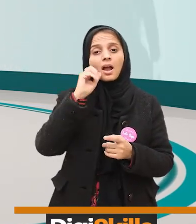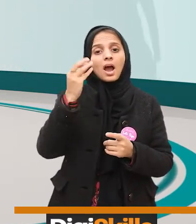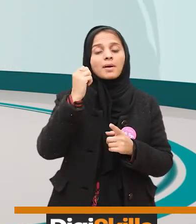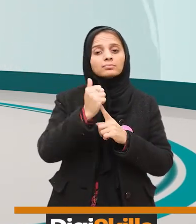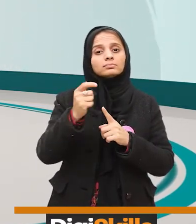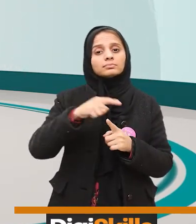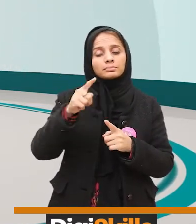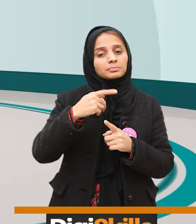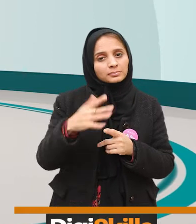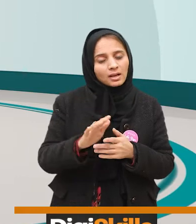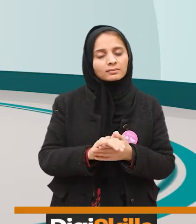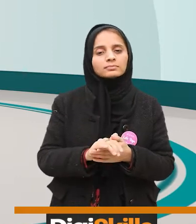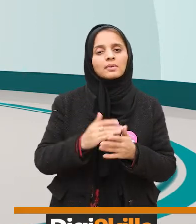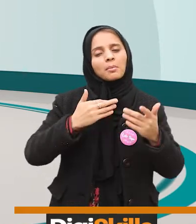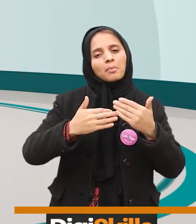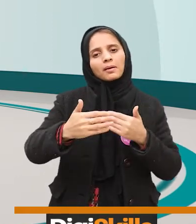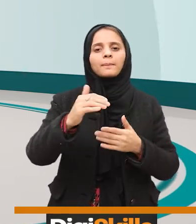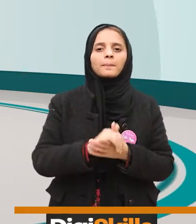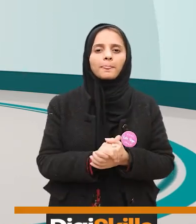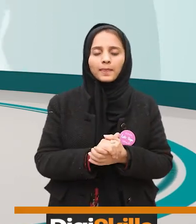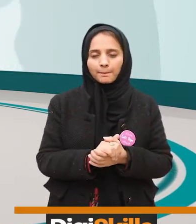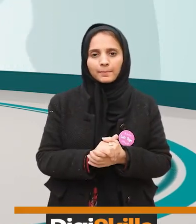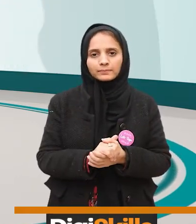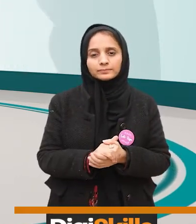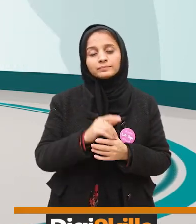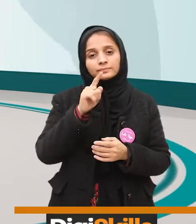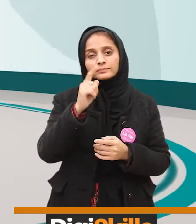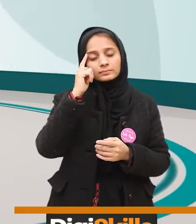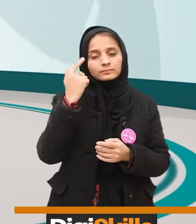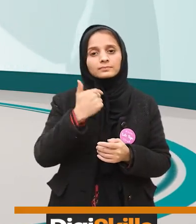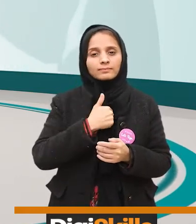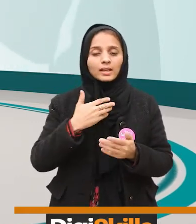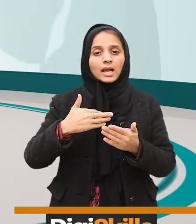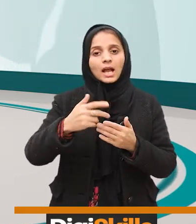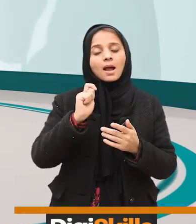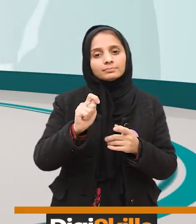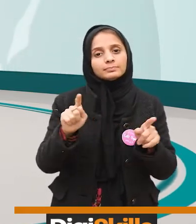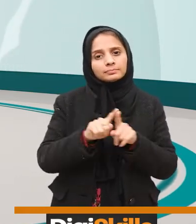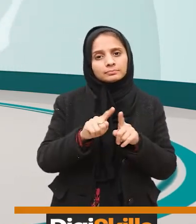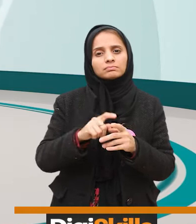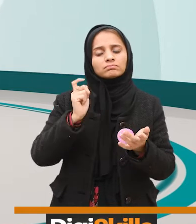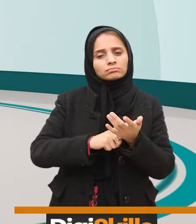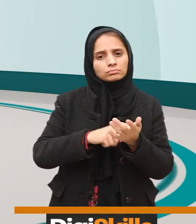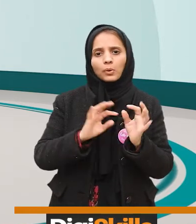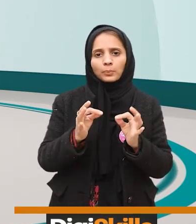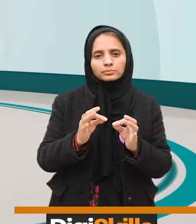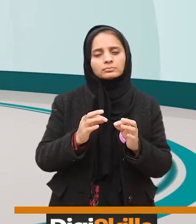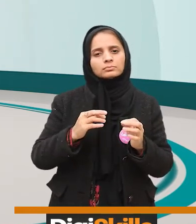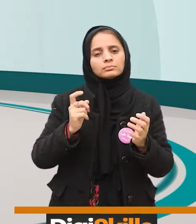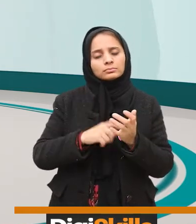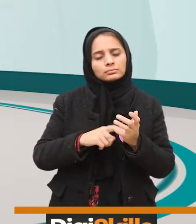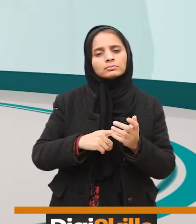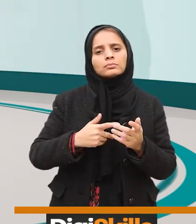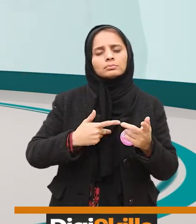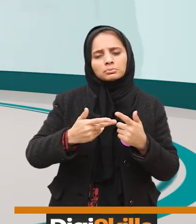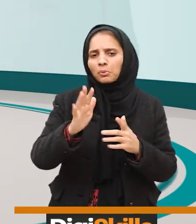ایگزسٹنگ کلائنٹ یا کلائنٹ ریٹینشن، آپ کو ان کا ایگزسٹنگ کام بغیر بڈ کیے،